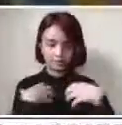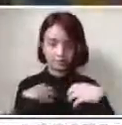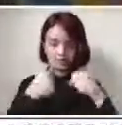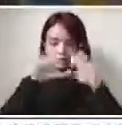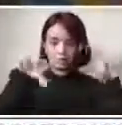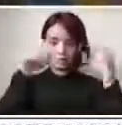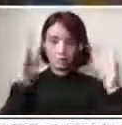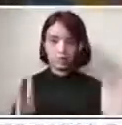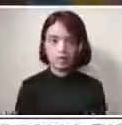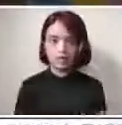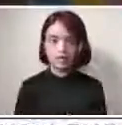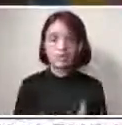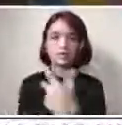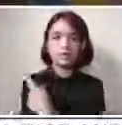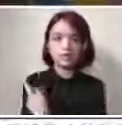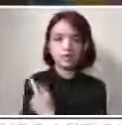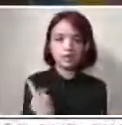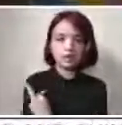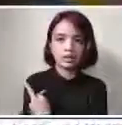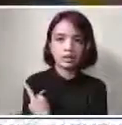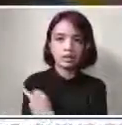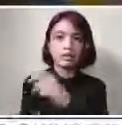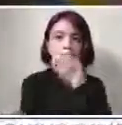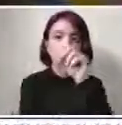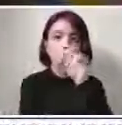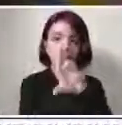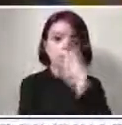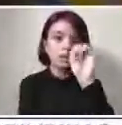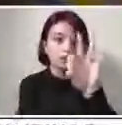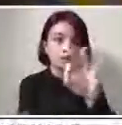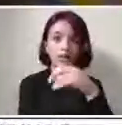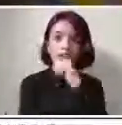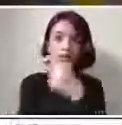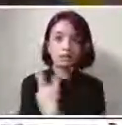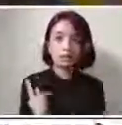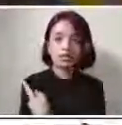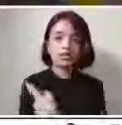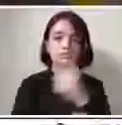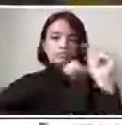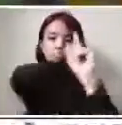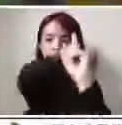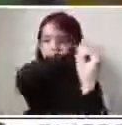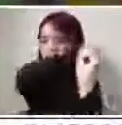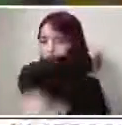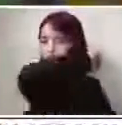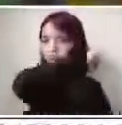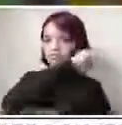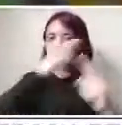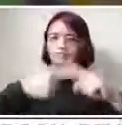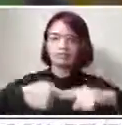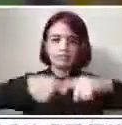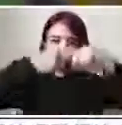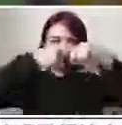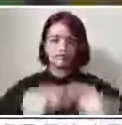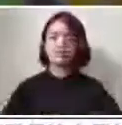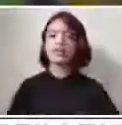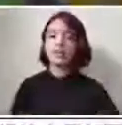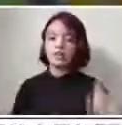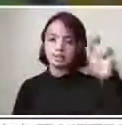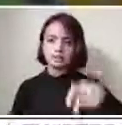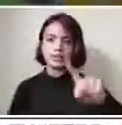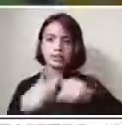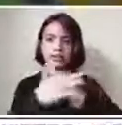ikawalong tropical cyclone na pumasok o nabuo sa loob ng PAR ngayong taon. As of 3 a.m., nasa layo na itong